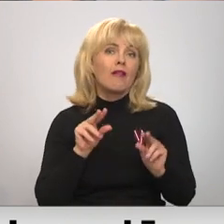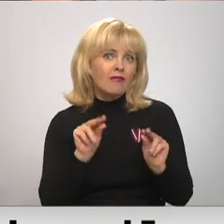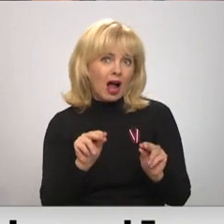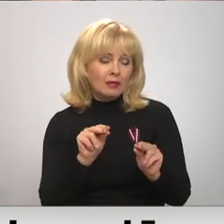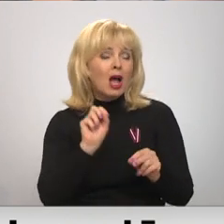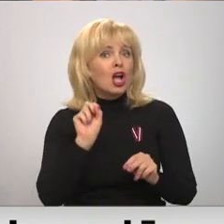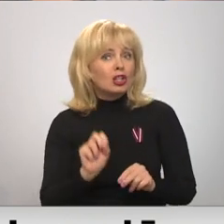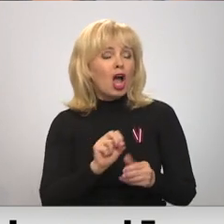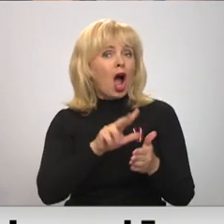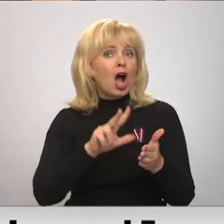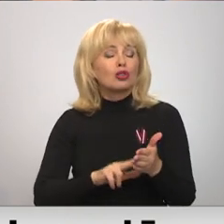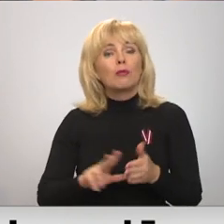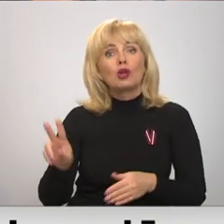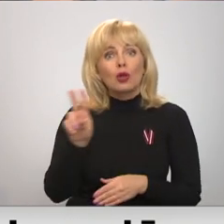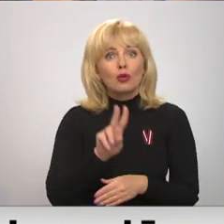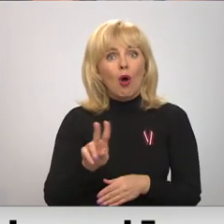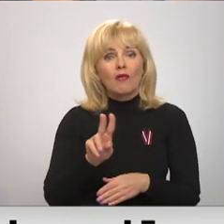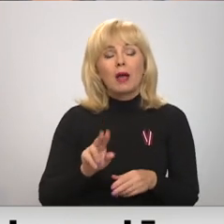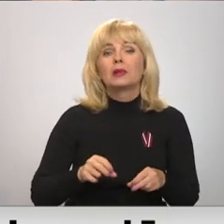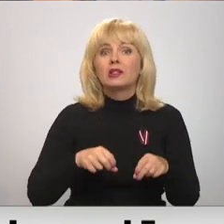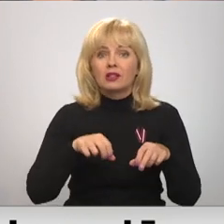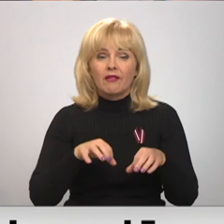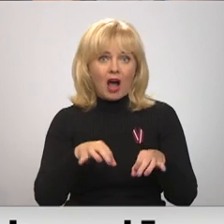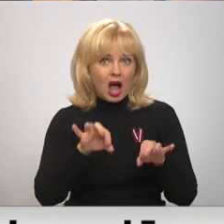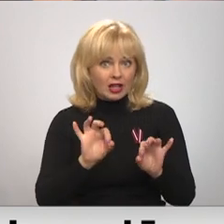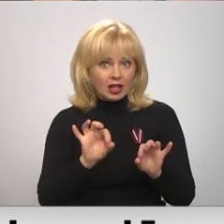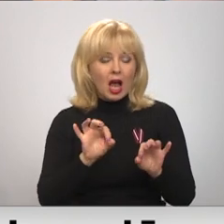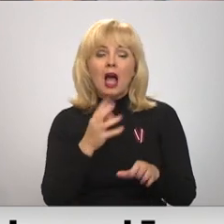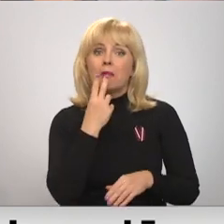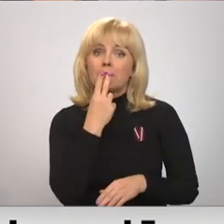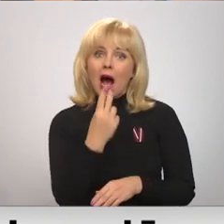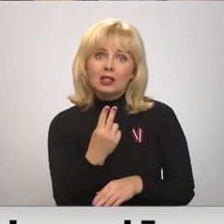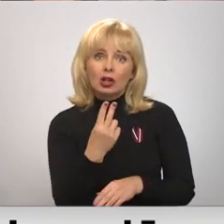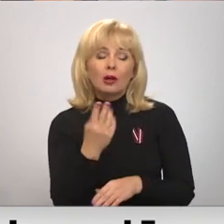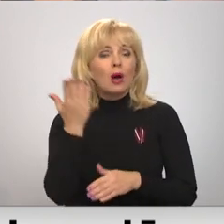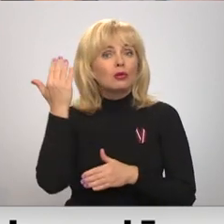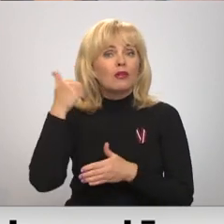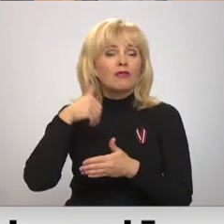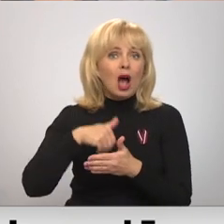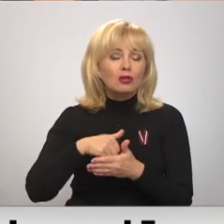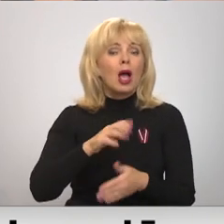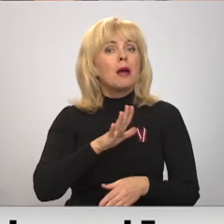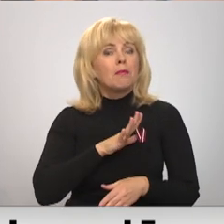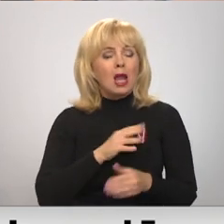18. novembrī svarīgi, jo, ja mēs apskatāmies uz vēsturi, mēs esam